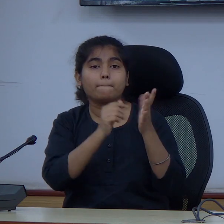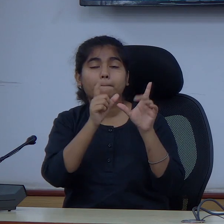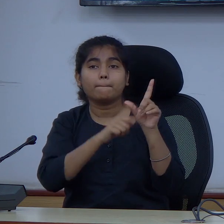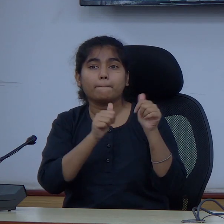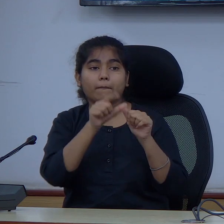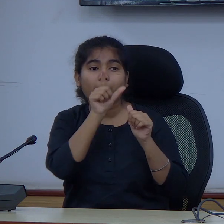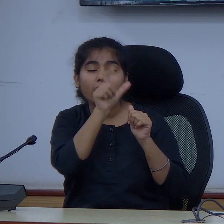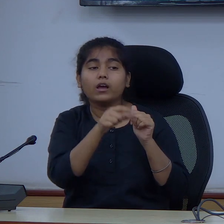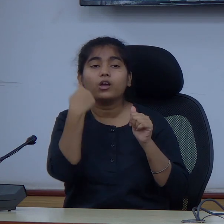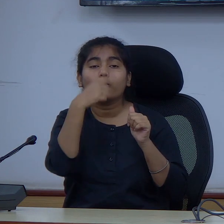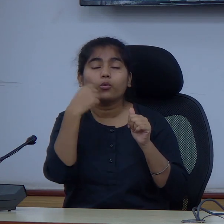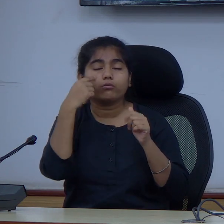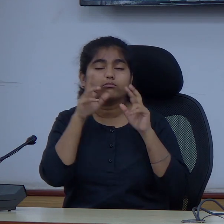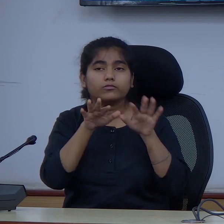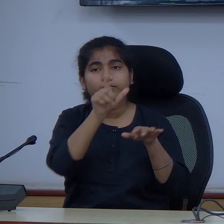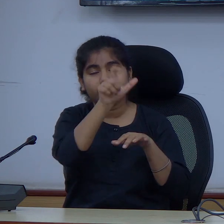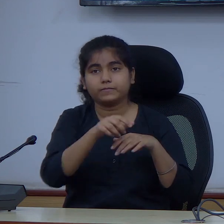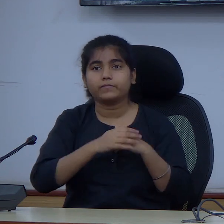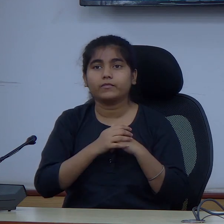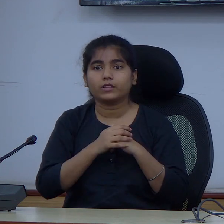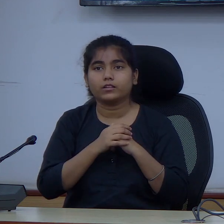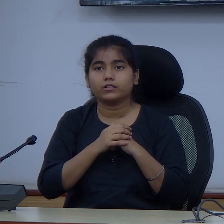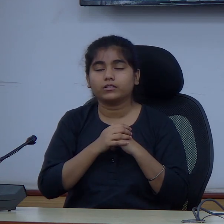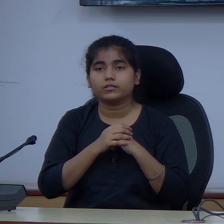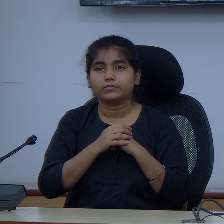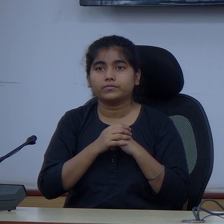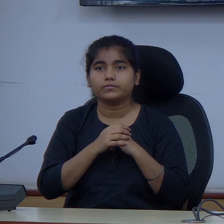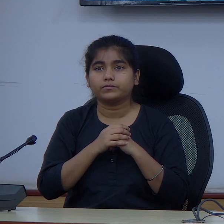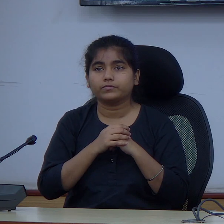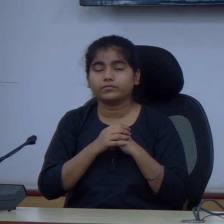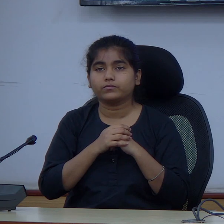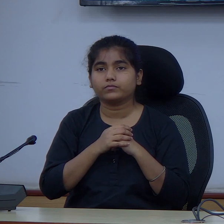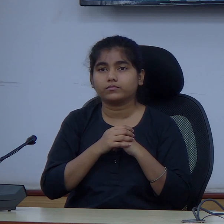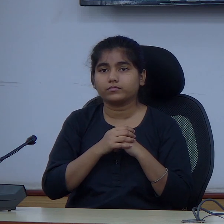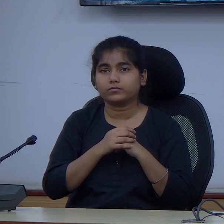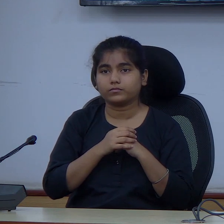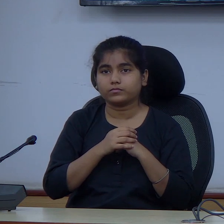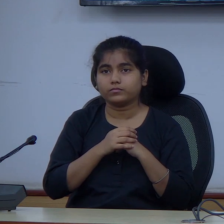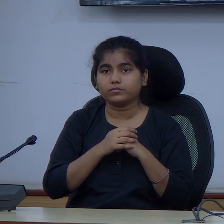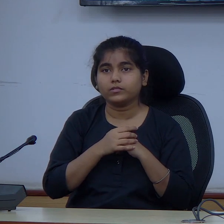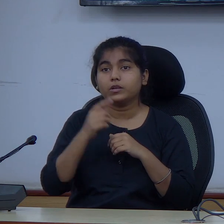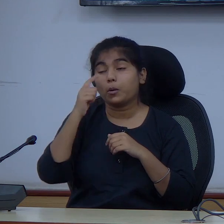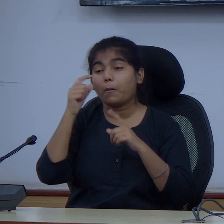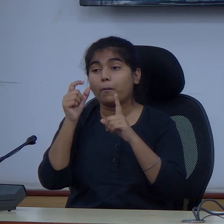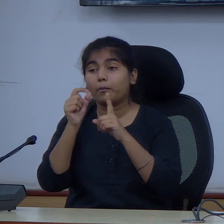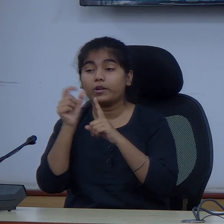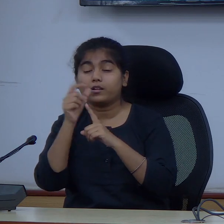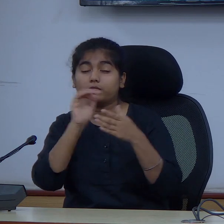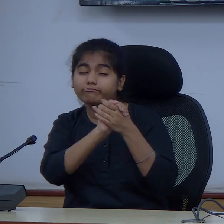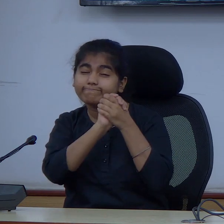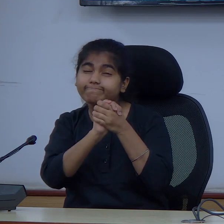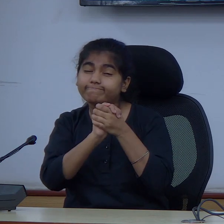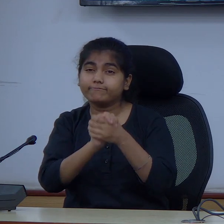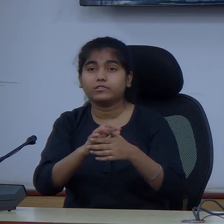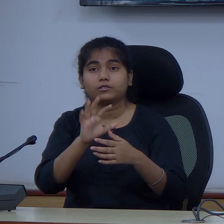माया उनकी एक दृष्टिबाधित फ्रेंड है हु इज़ गॉट विजुअल इम्पेयरमेंट एंड इज़ ब्लाइंड, जो उसकी प्रिया की बेस्ट फ्रेंड है,